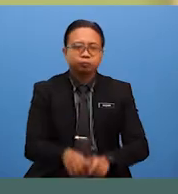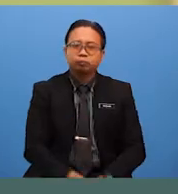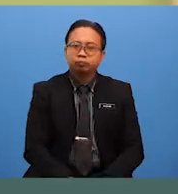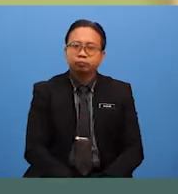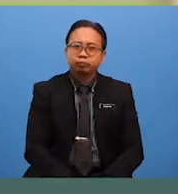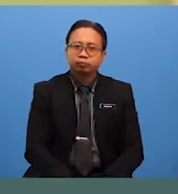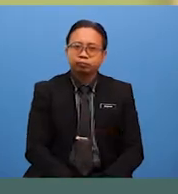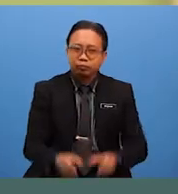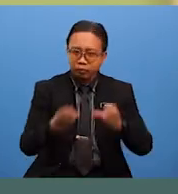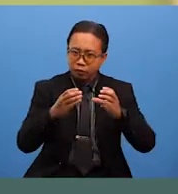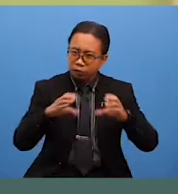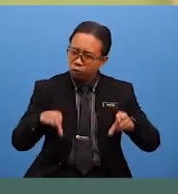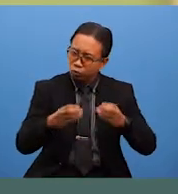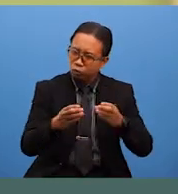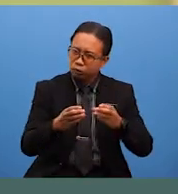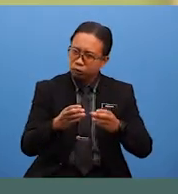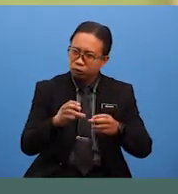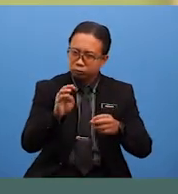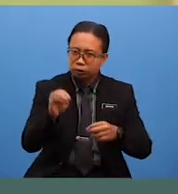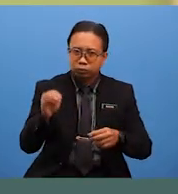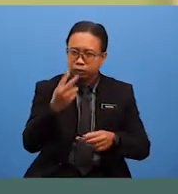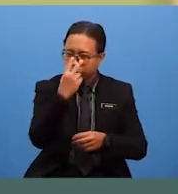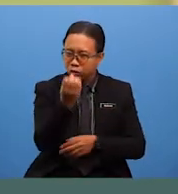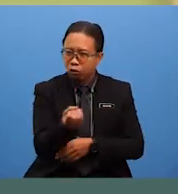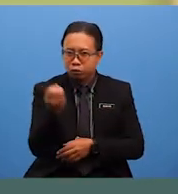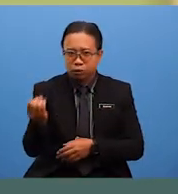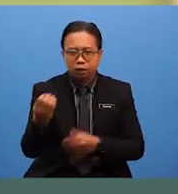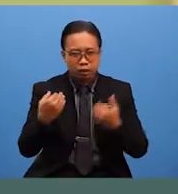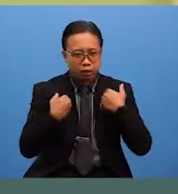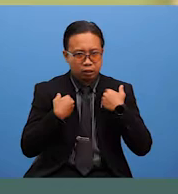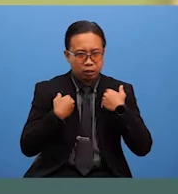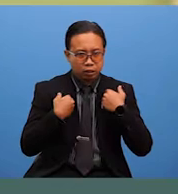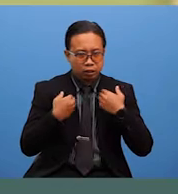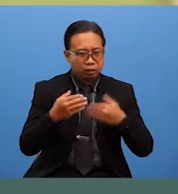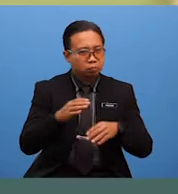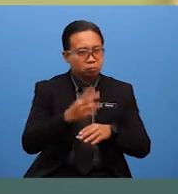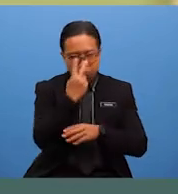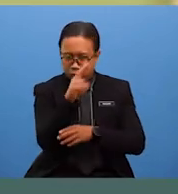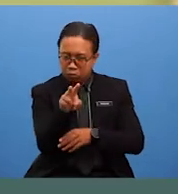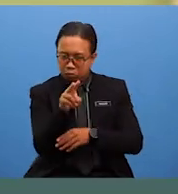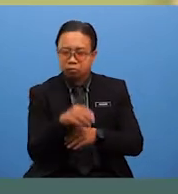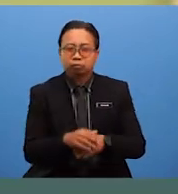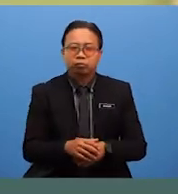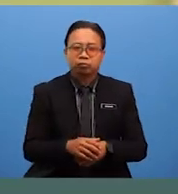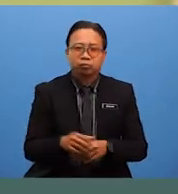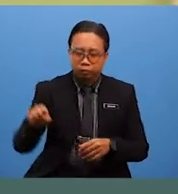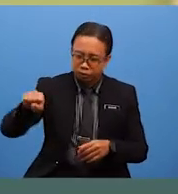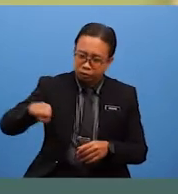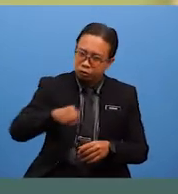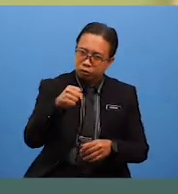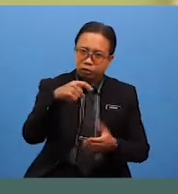coba murid-murid perhatikan objek-objek yang terdapat di hadapan Ceko lihat sendu